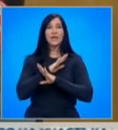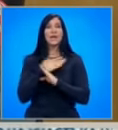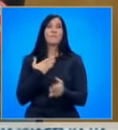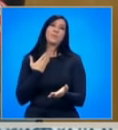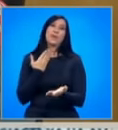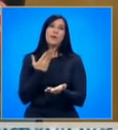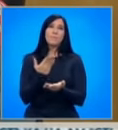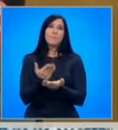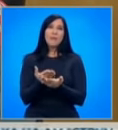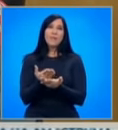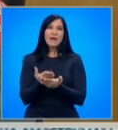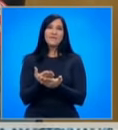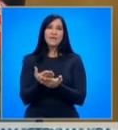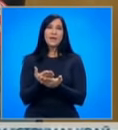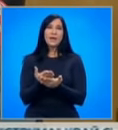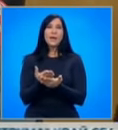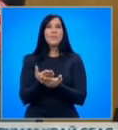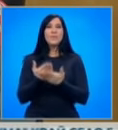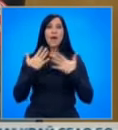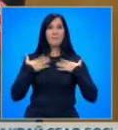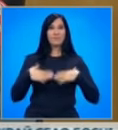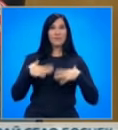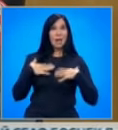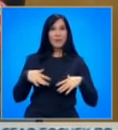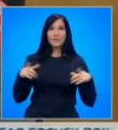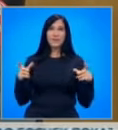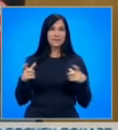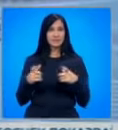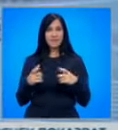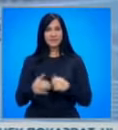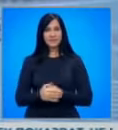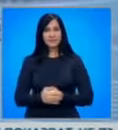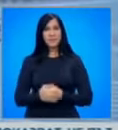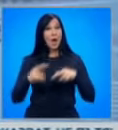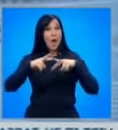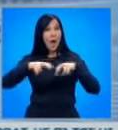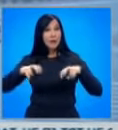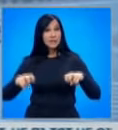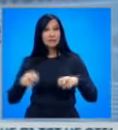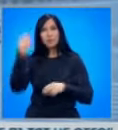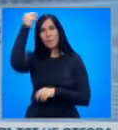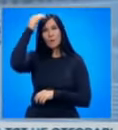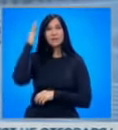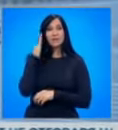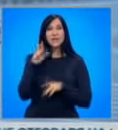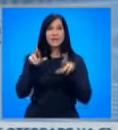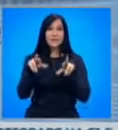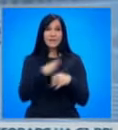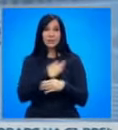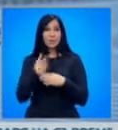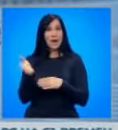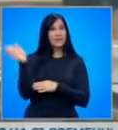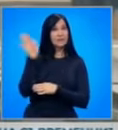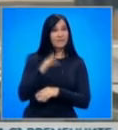предаване на нивните тела на семействата. Разследващите от българска страна се надяват до края